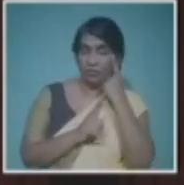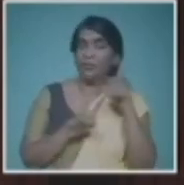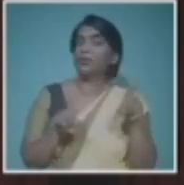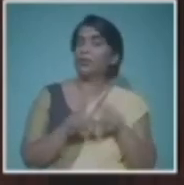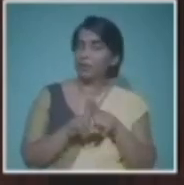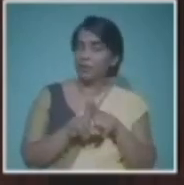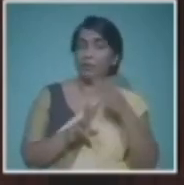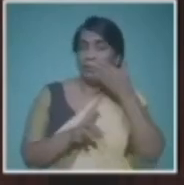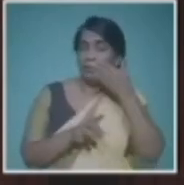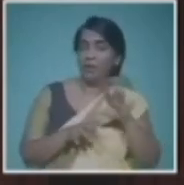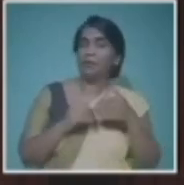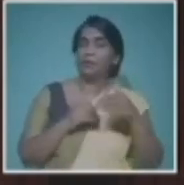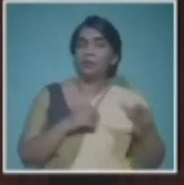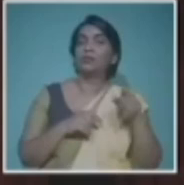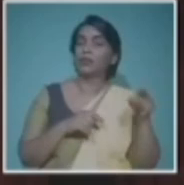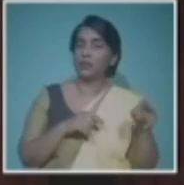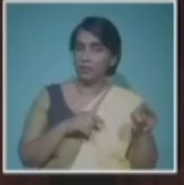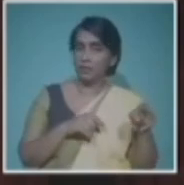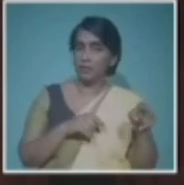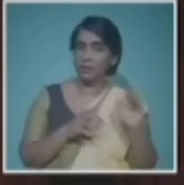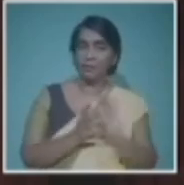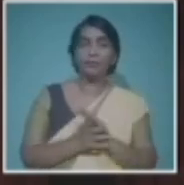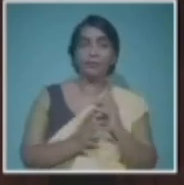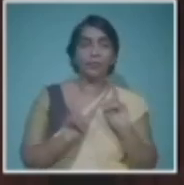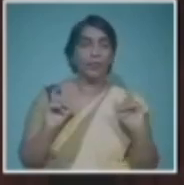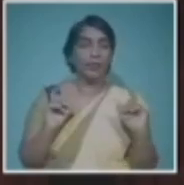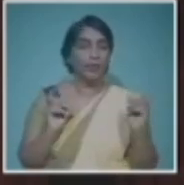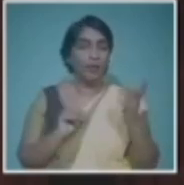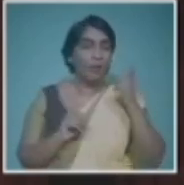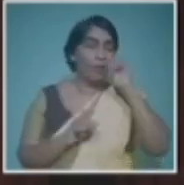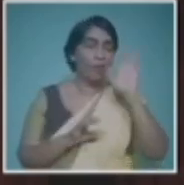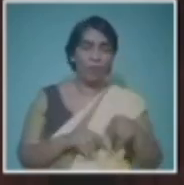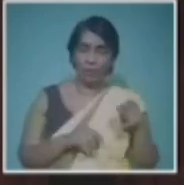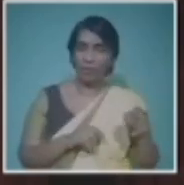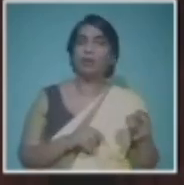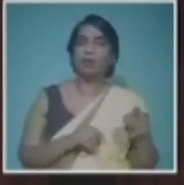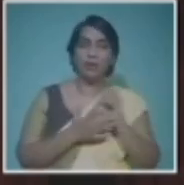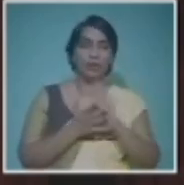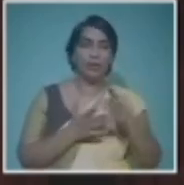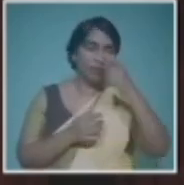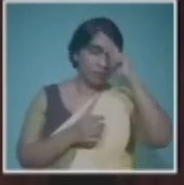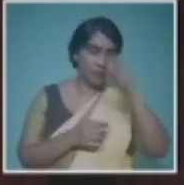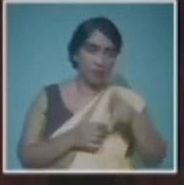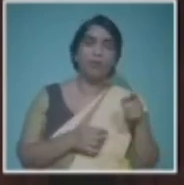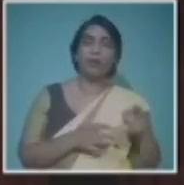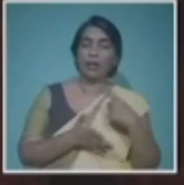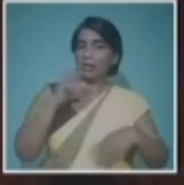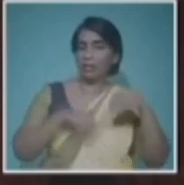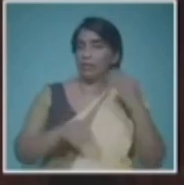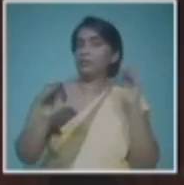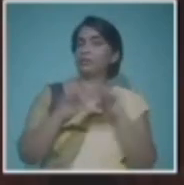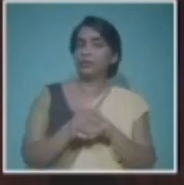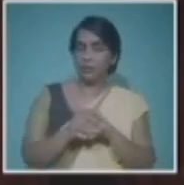ඒ පන්නරය තුළ ඔහු ලබපු ඒ ඔහුගේ ඥාති පුත්‍රයෙක් විදියට තමයි චන්ද්‍ර කුමාර විජේගුණවර්ධන මැතිතුමා ඒ දේශපාලන